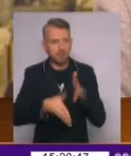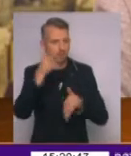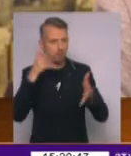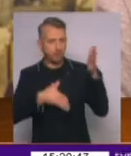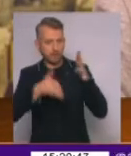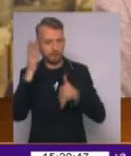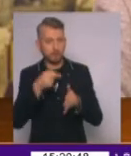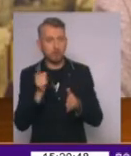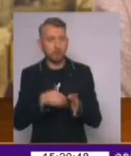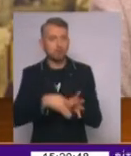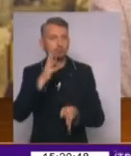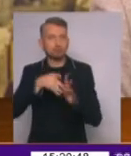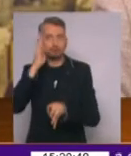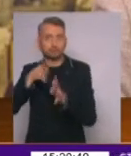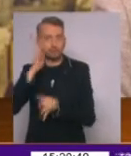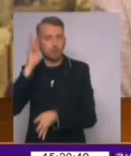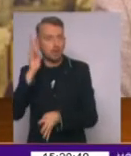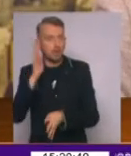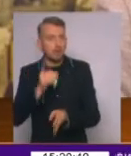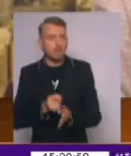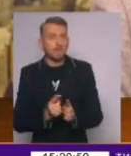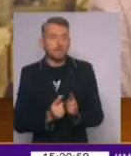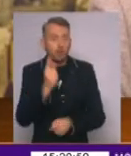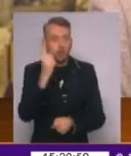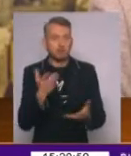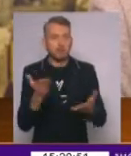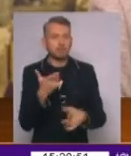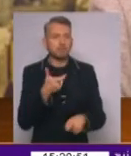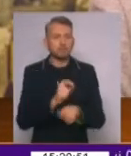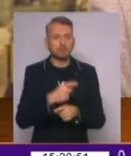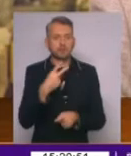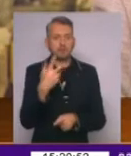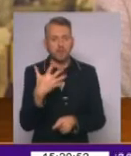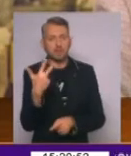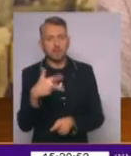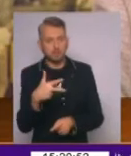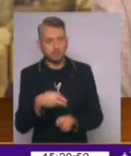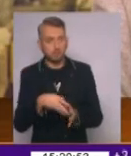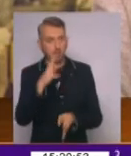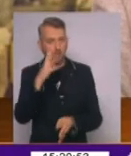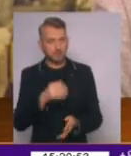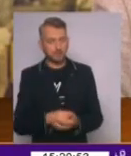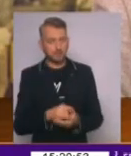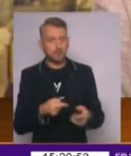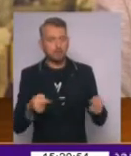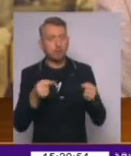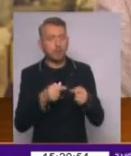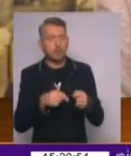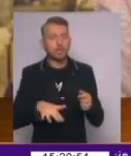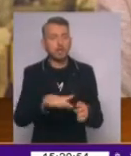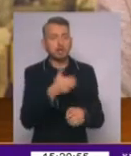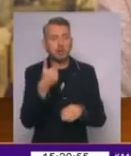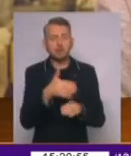причому багатоповерхівками висотними, які перевищують 25-30 поверхів. Відповідно, територія